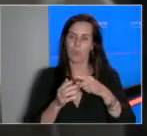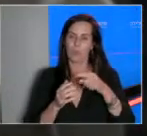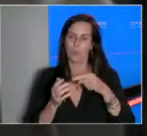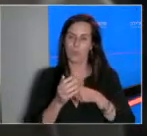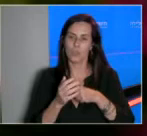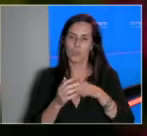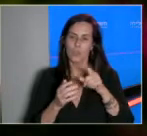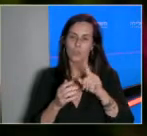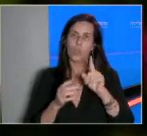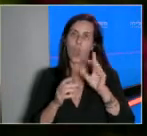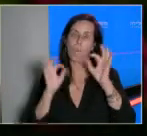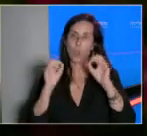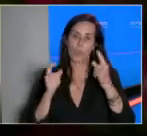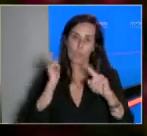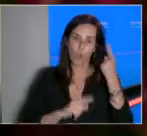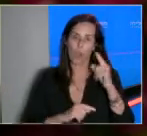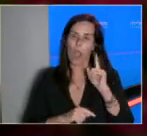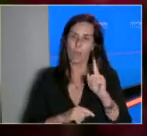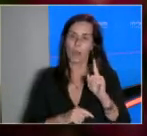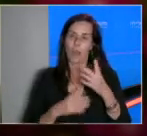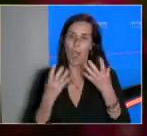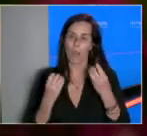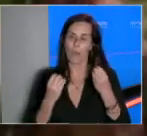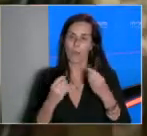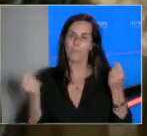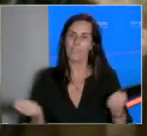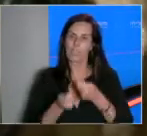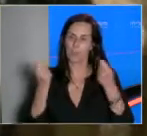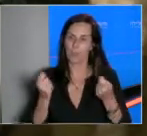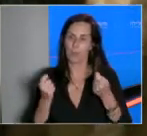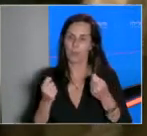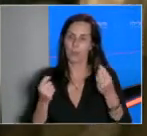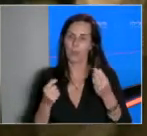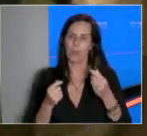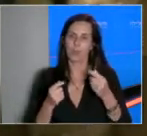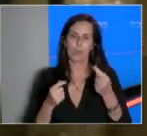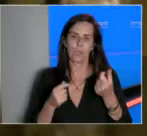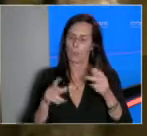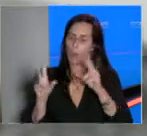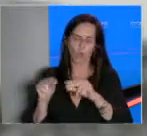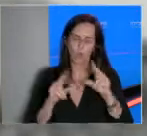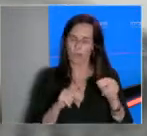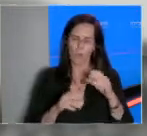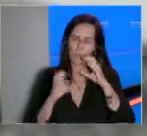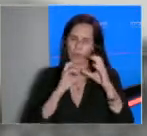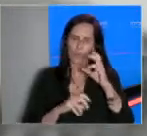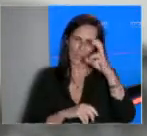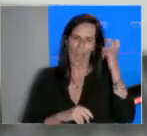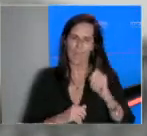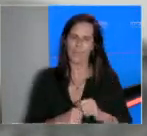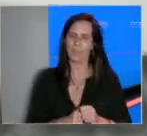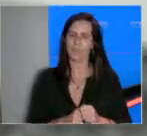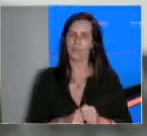אותו כתורה מסיני, אבל הרבה פרסמו את רוח הדברים, כמעט את אותו תוכן בתקשורת הערבית,